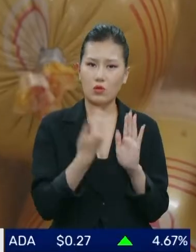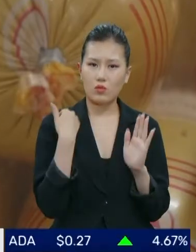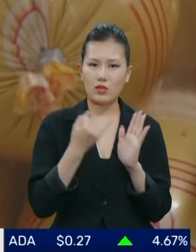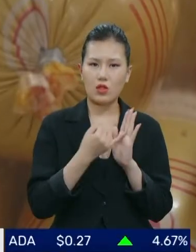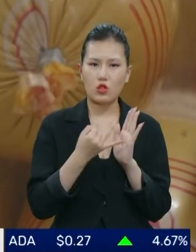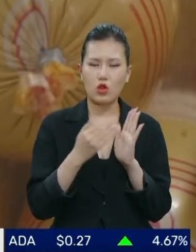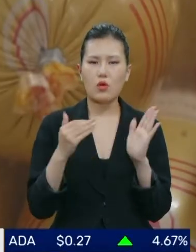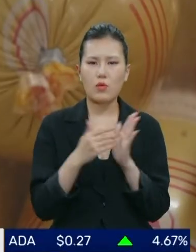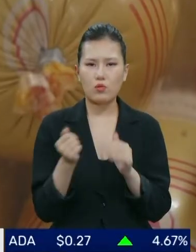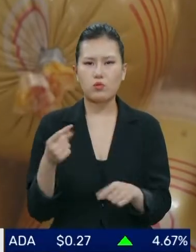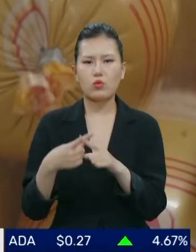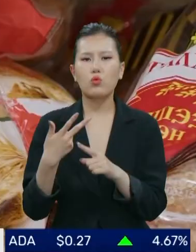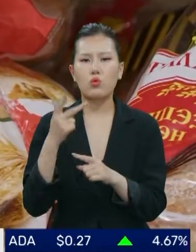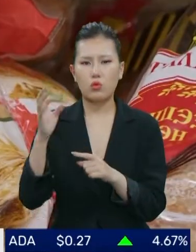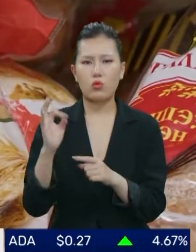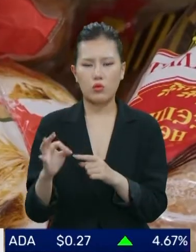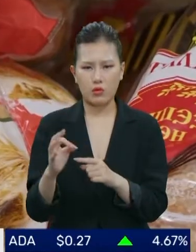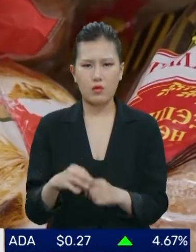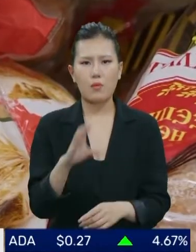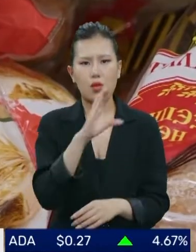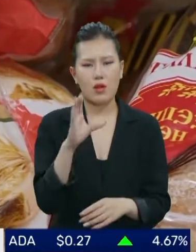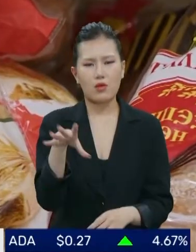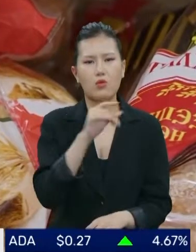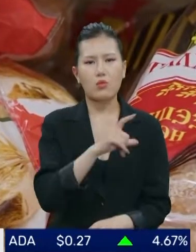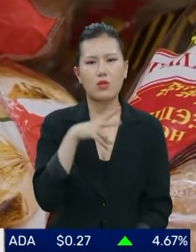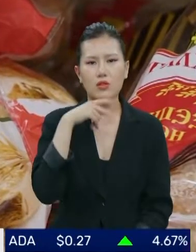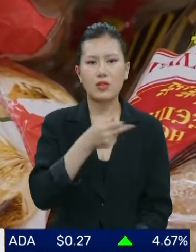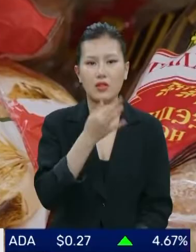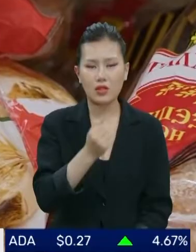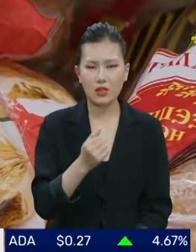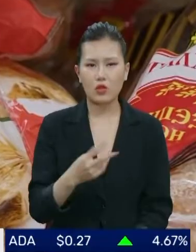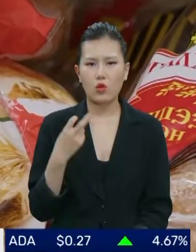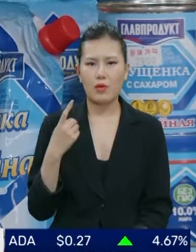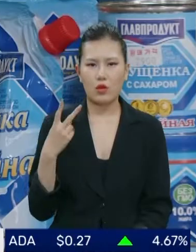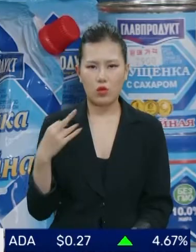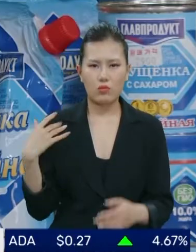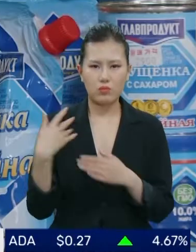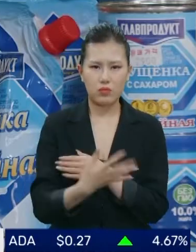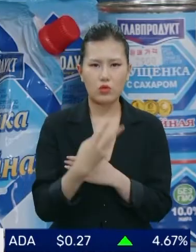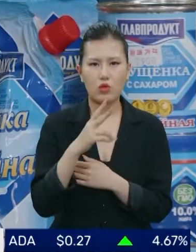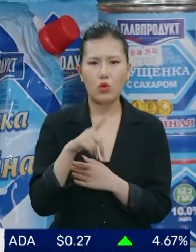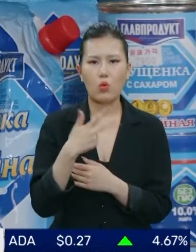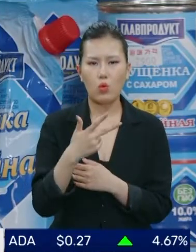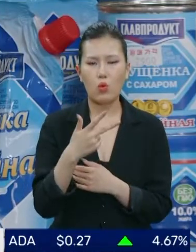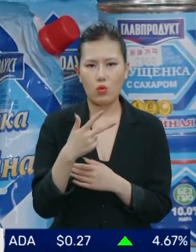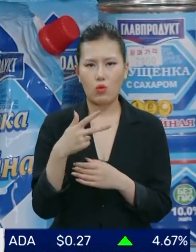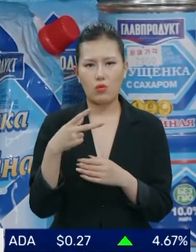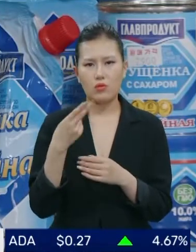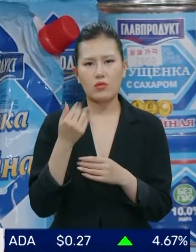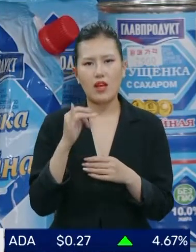нэгж байгууллагуудын сарын дундаж цалин 2015 оноос 2.3 дахин нэмэгдсэн хэдий ч худалдан авах чадварыг илэрхийлэх бодит